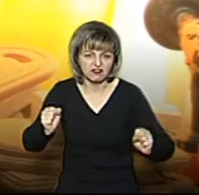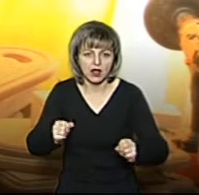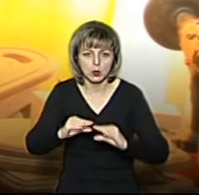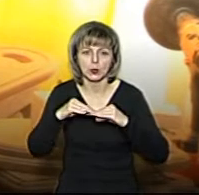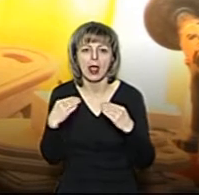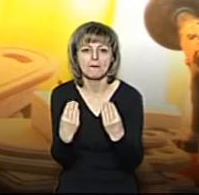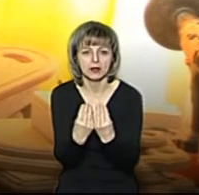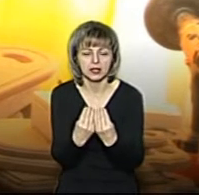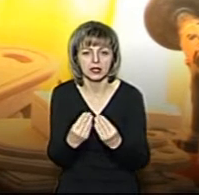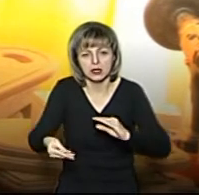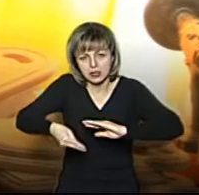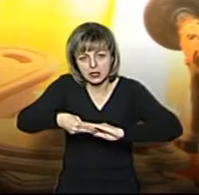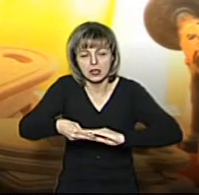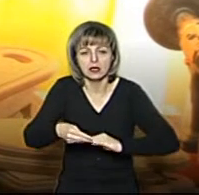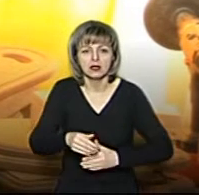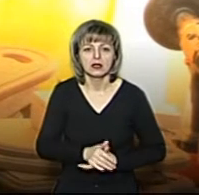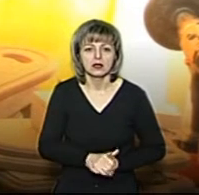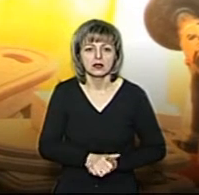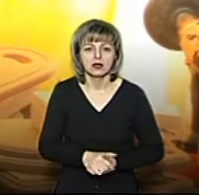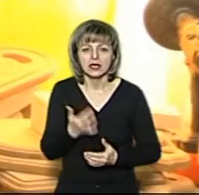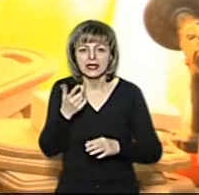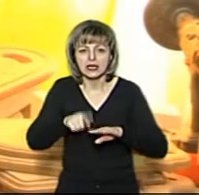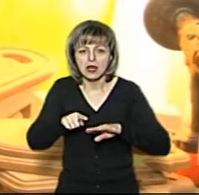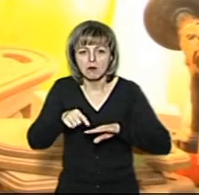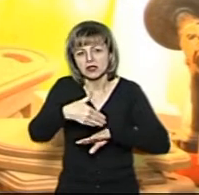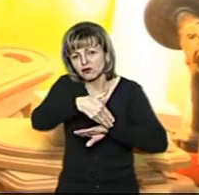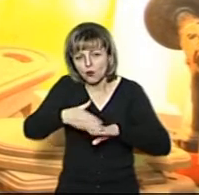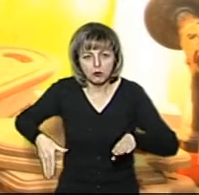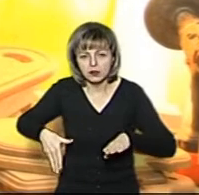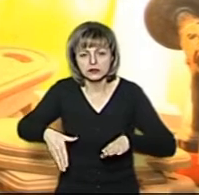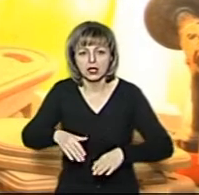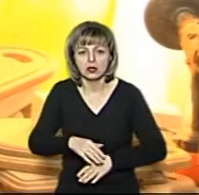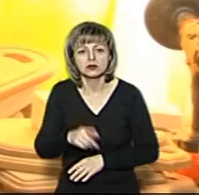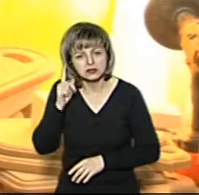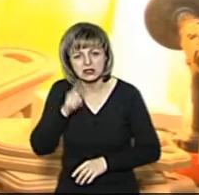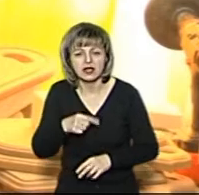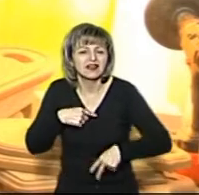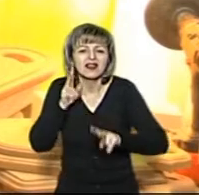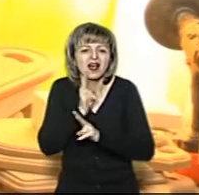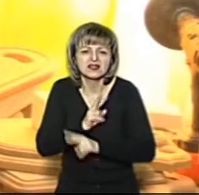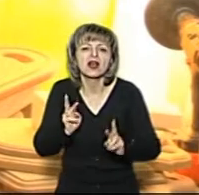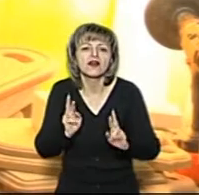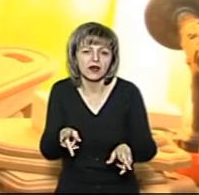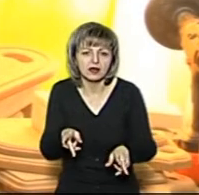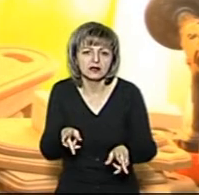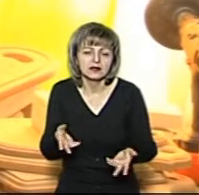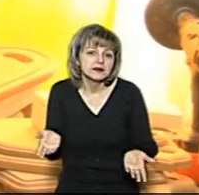міні, пару пальців обрізало, але, знаєте, не знаю, як так,